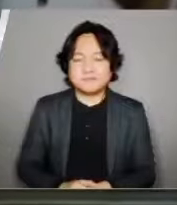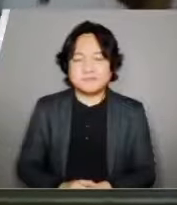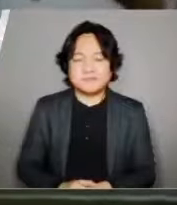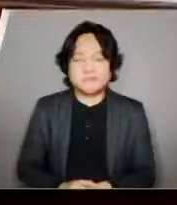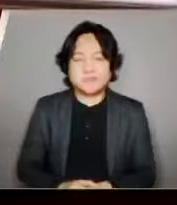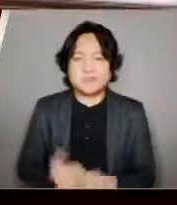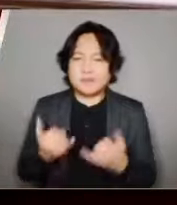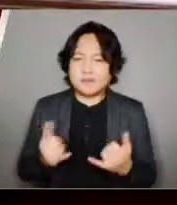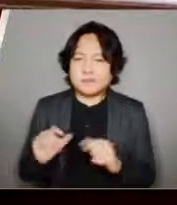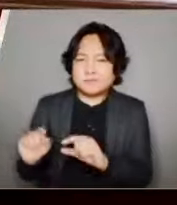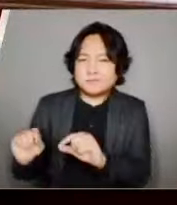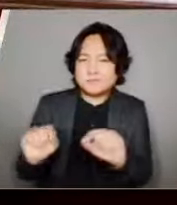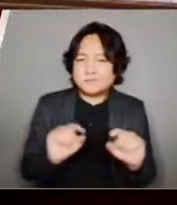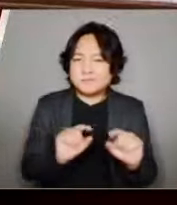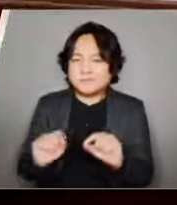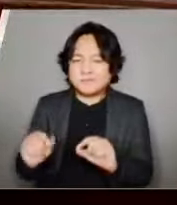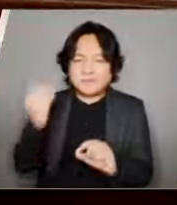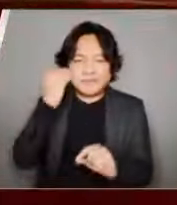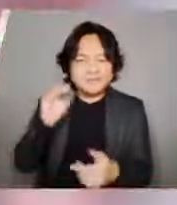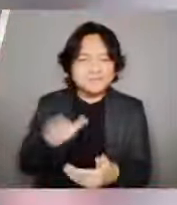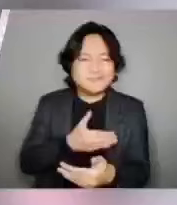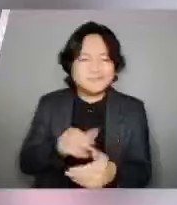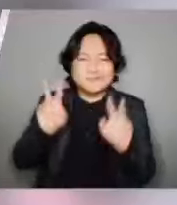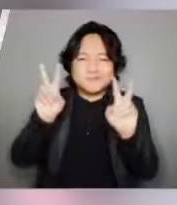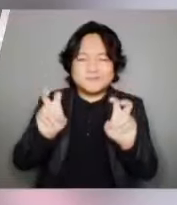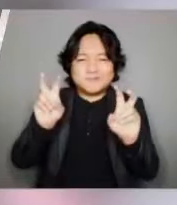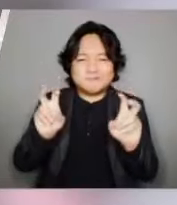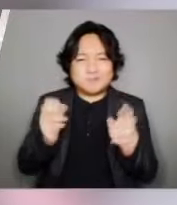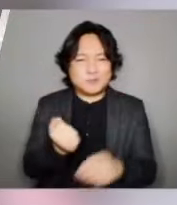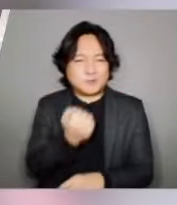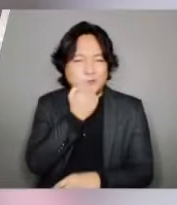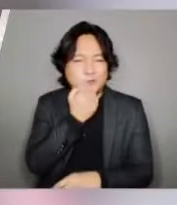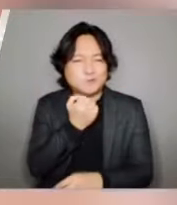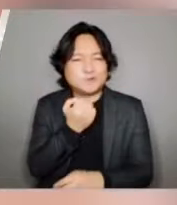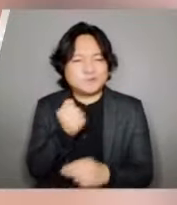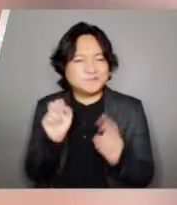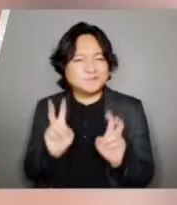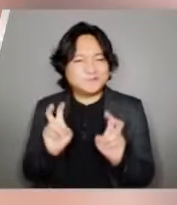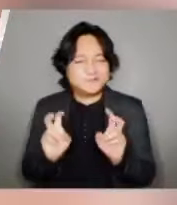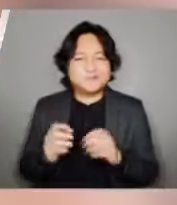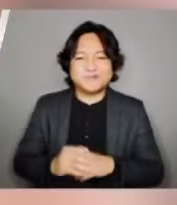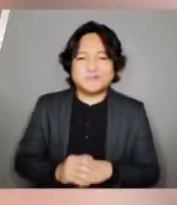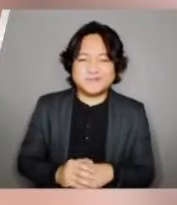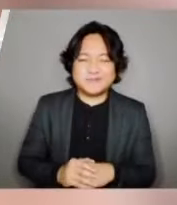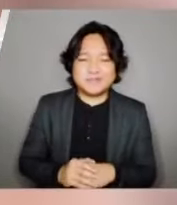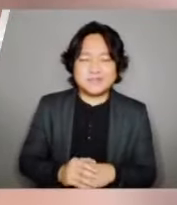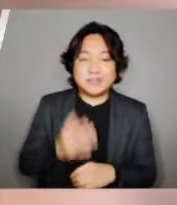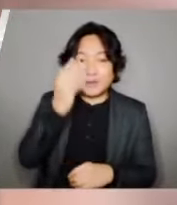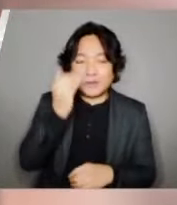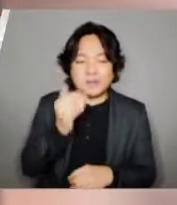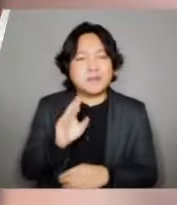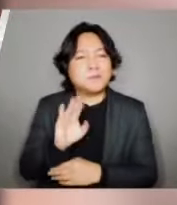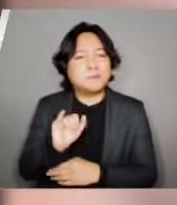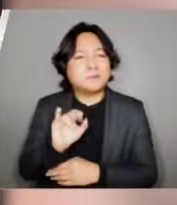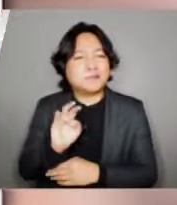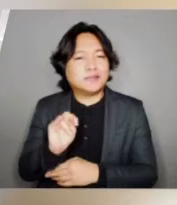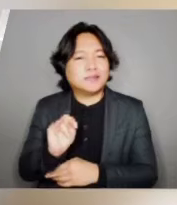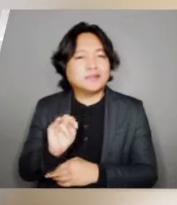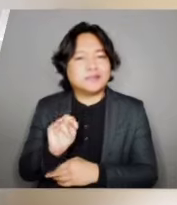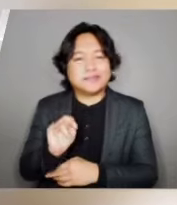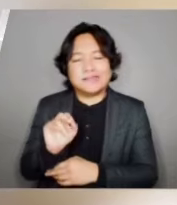Usap-usapan pa rin ang parody song na Salarin Salarin, kasunod ng debut performance ng Binibitin sa Bubble Gang last